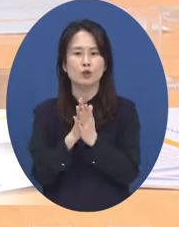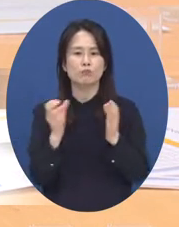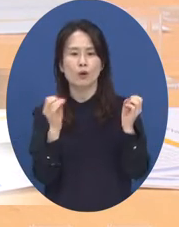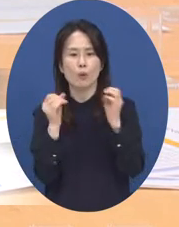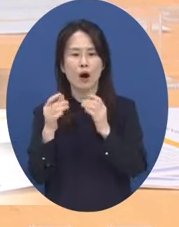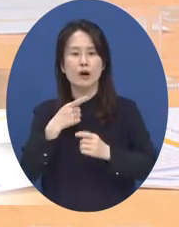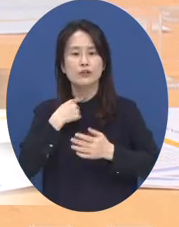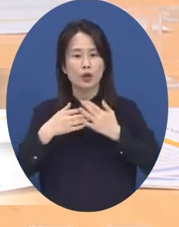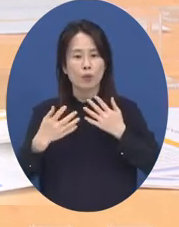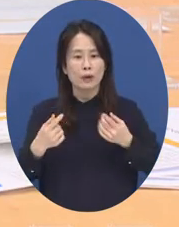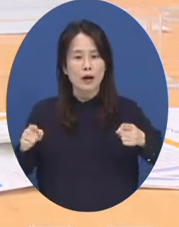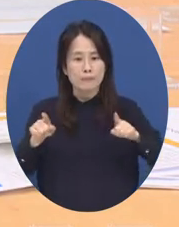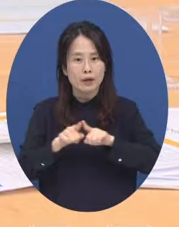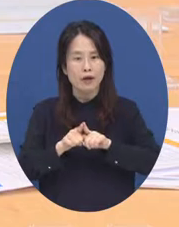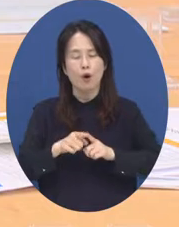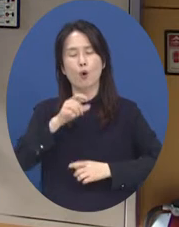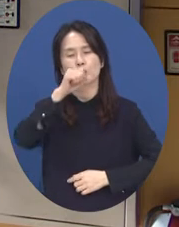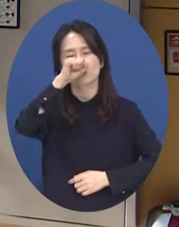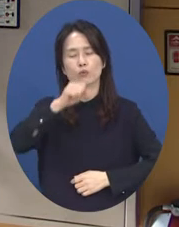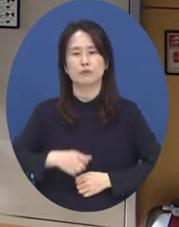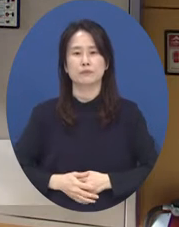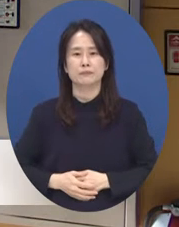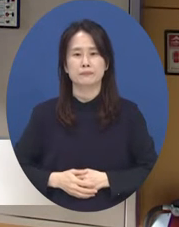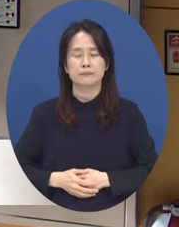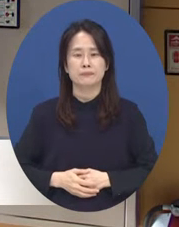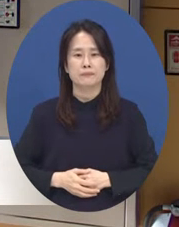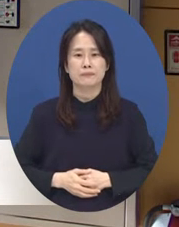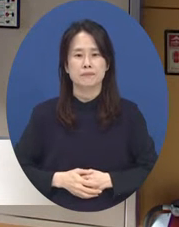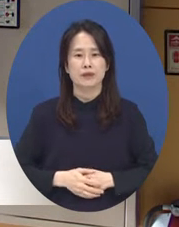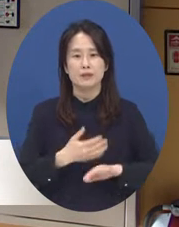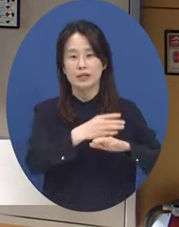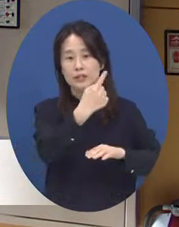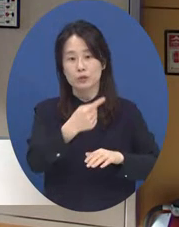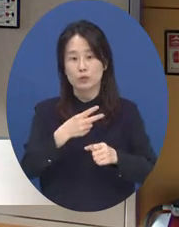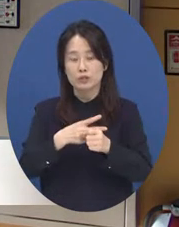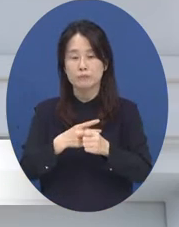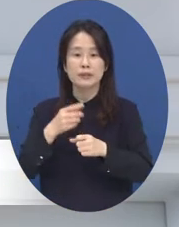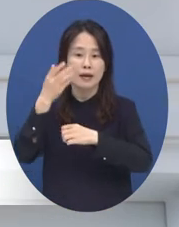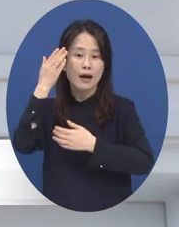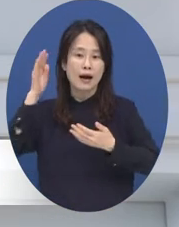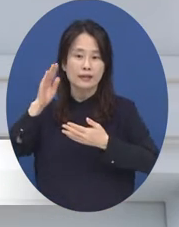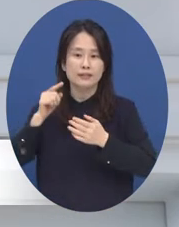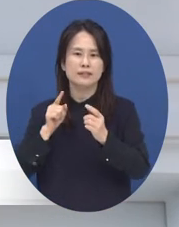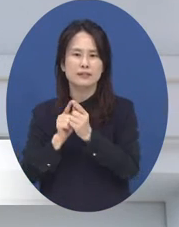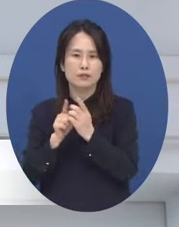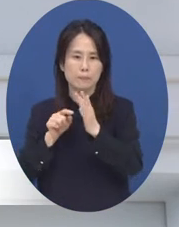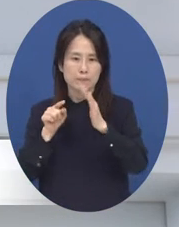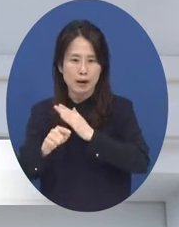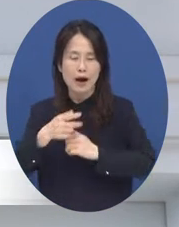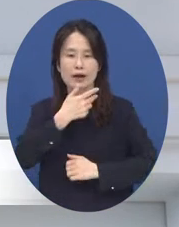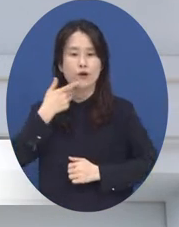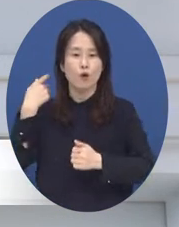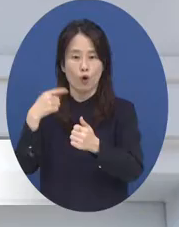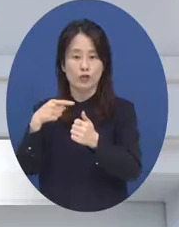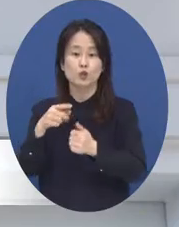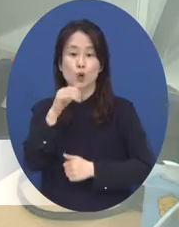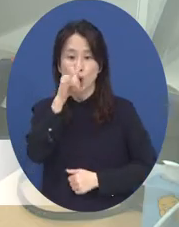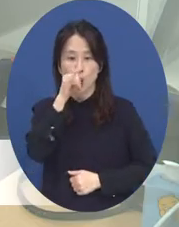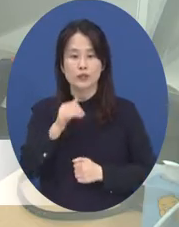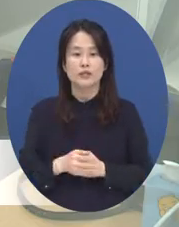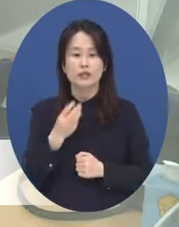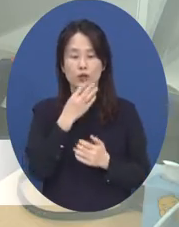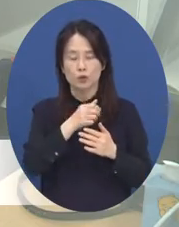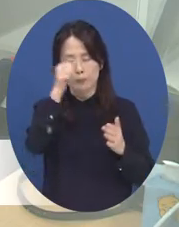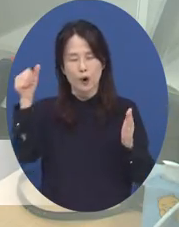해보니까 확실히 되게 좋았어요. 원어민 강사가 학생들을 직접 찾아가 영어 교육 프로그램을 진행하는